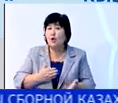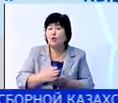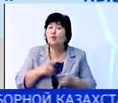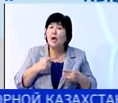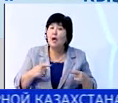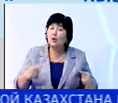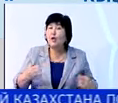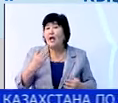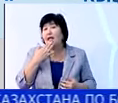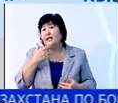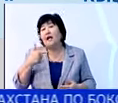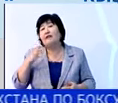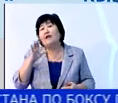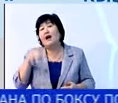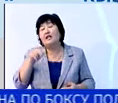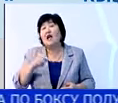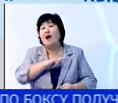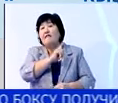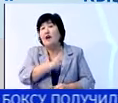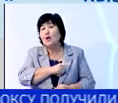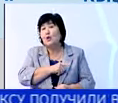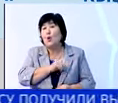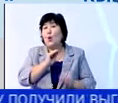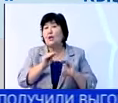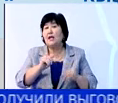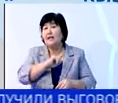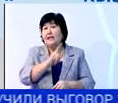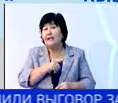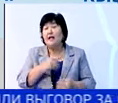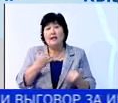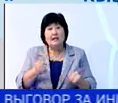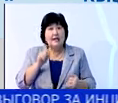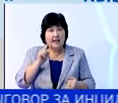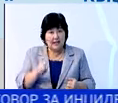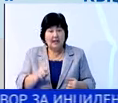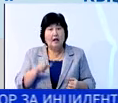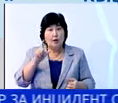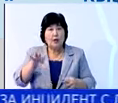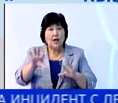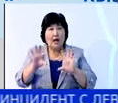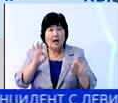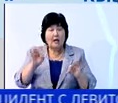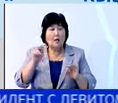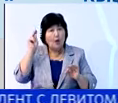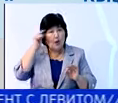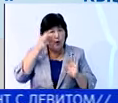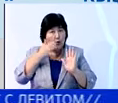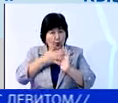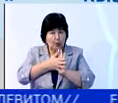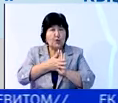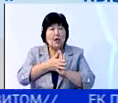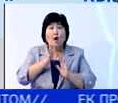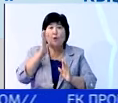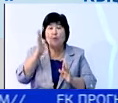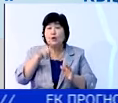других национальной гвардии, вооруженных сил. И мы этих вызываем. Если из этих людей, которые мы отобрали, изучили,